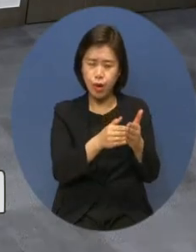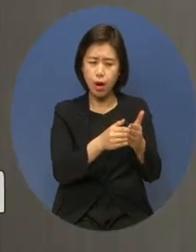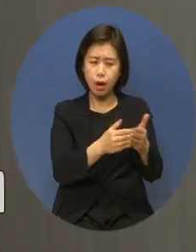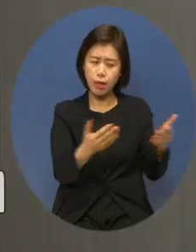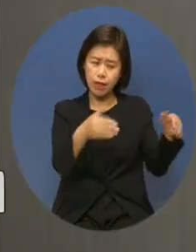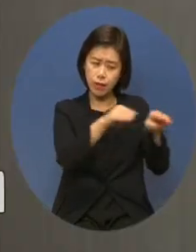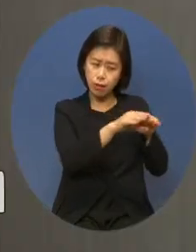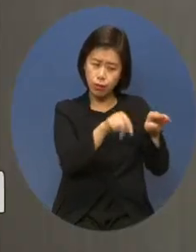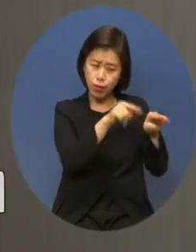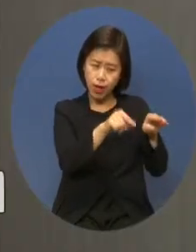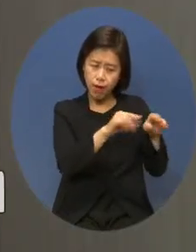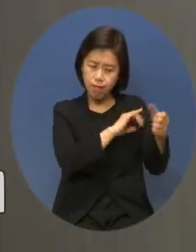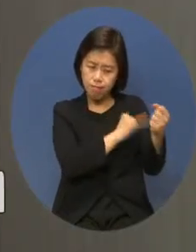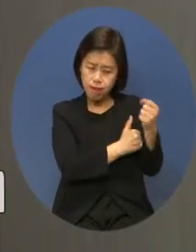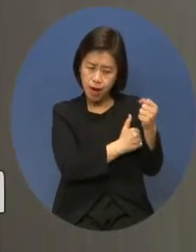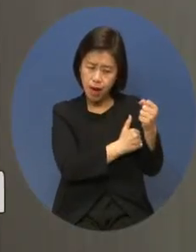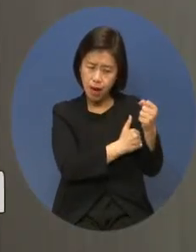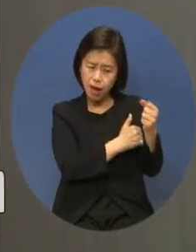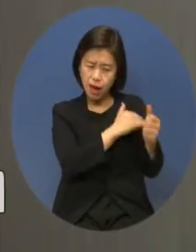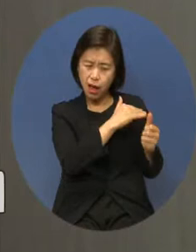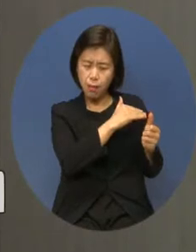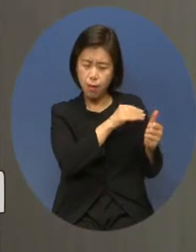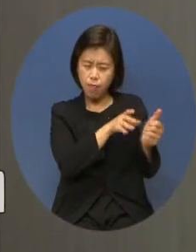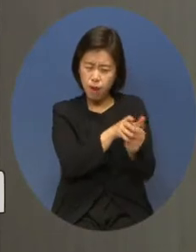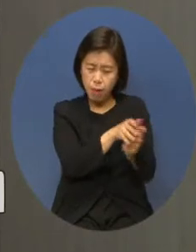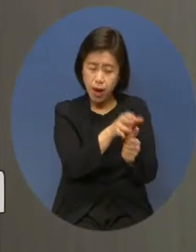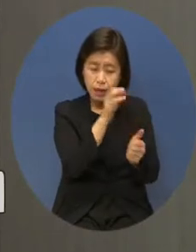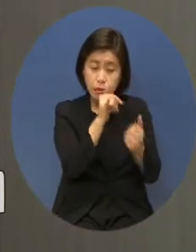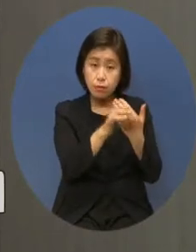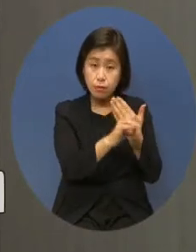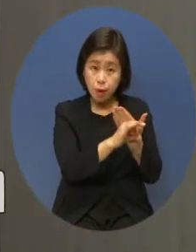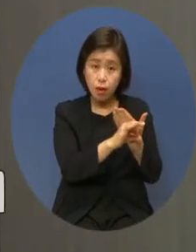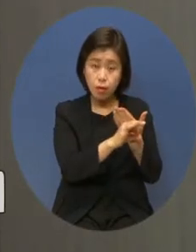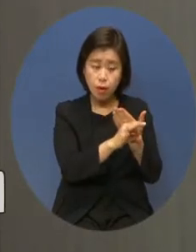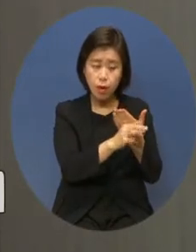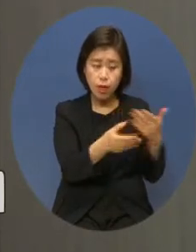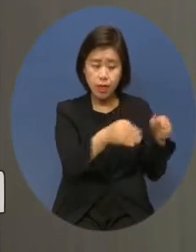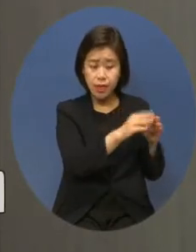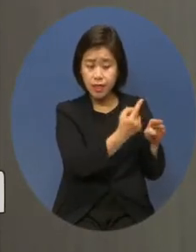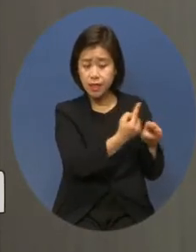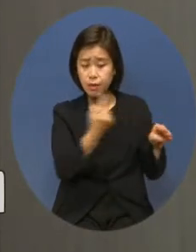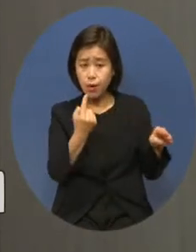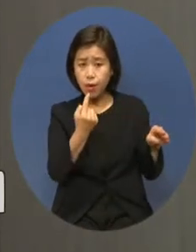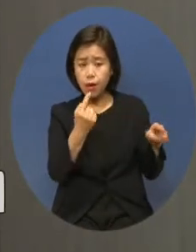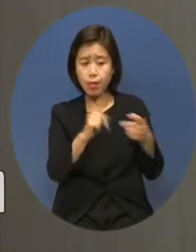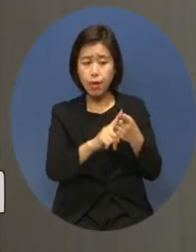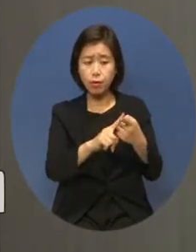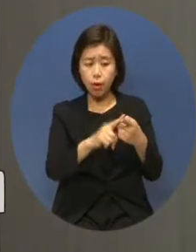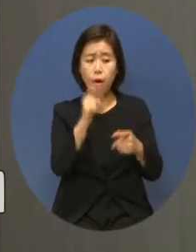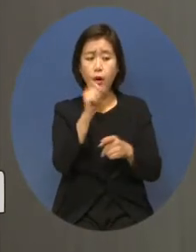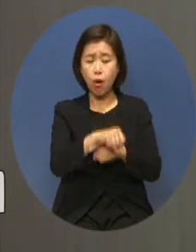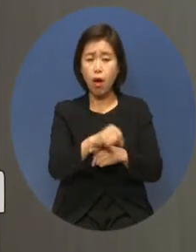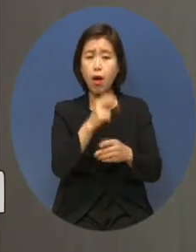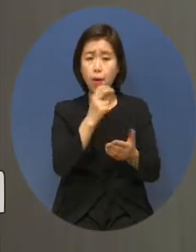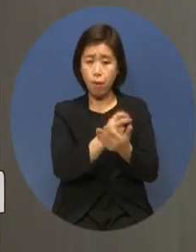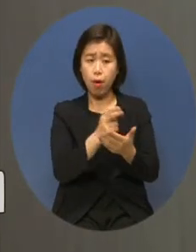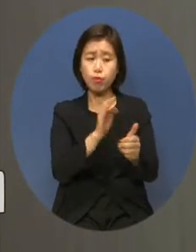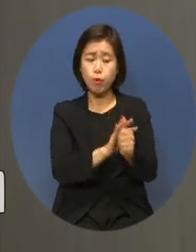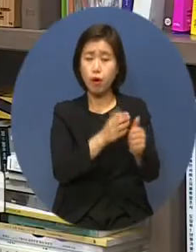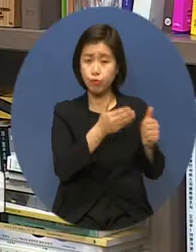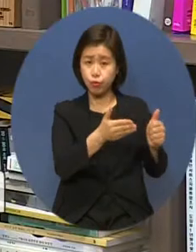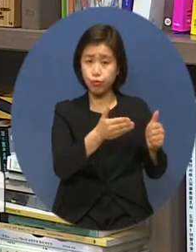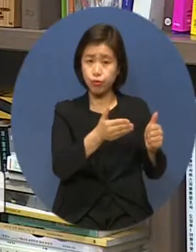있어서는, 명확하게 탈시설을 할 수 있도록 준비를 하게 만드는 굉장히 실질적인 부분들을 많이 담고 있는